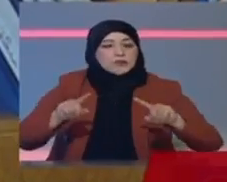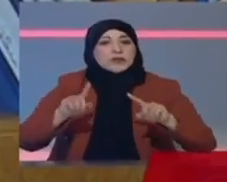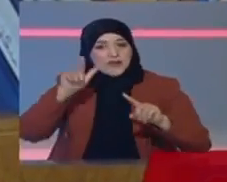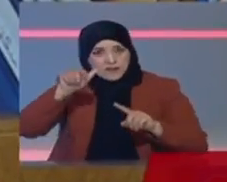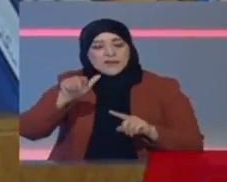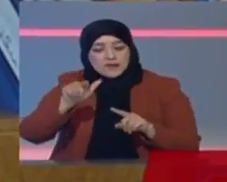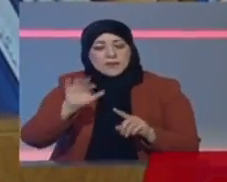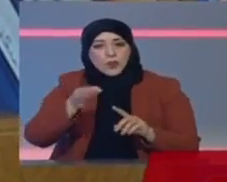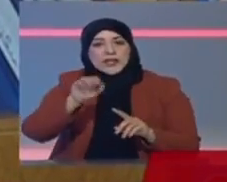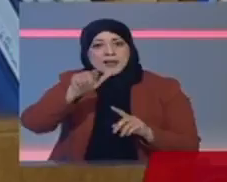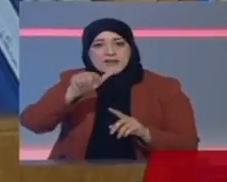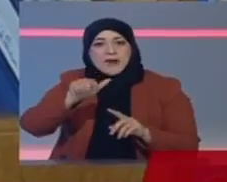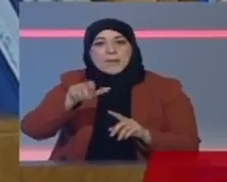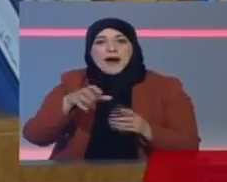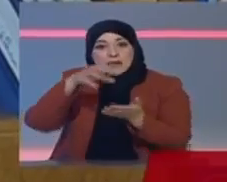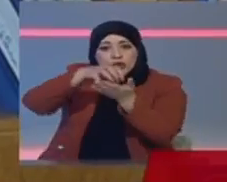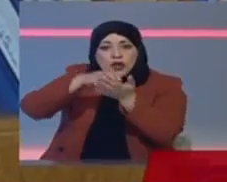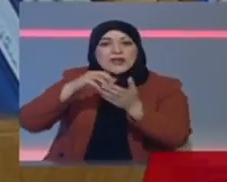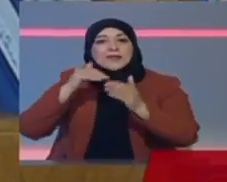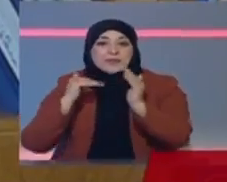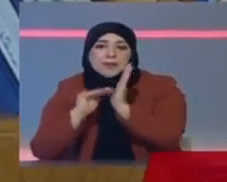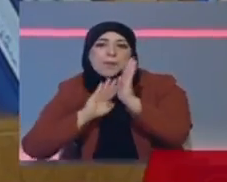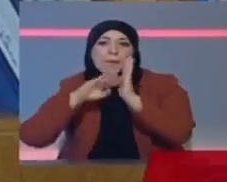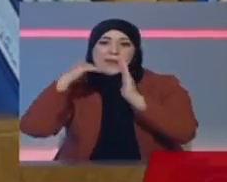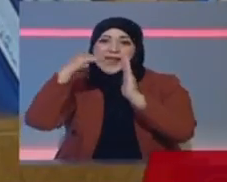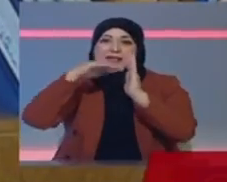اه مقدمين اكثر من وحدات